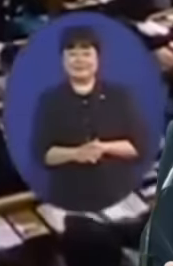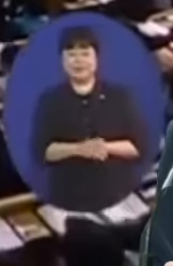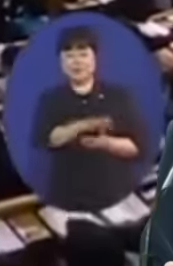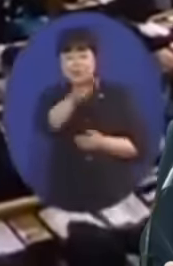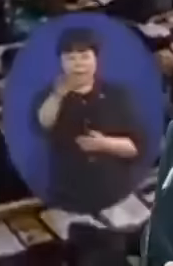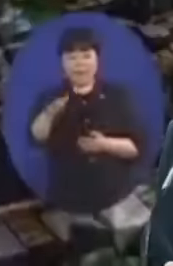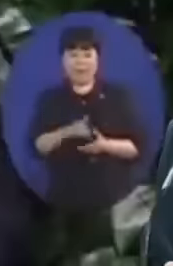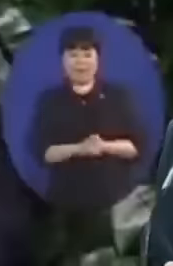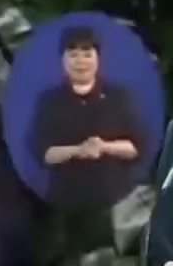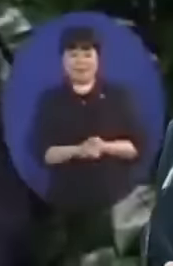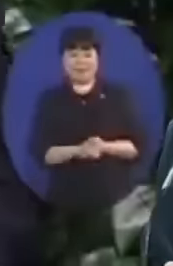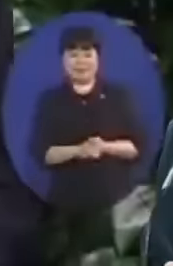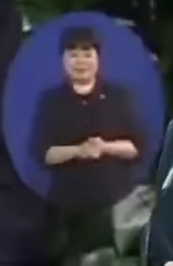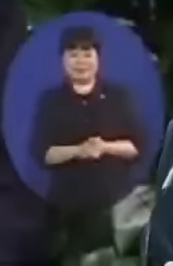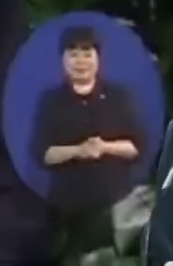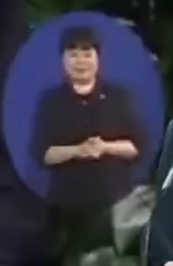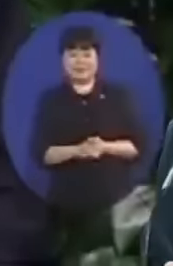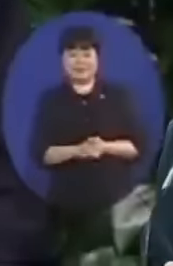우리가